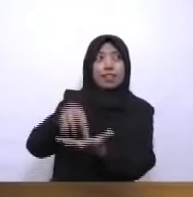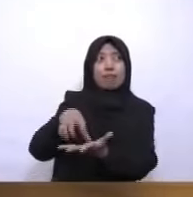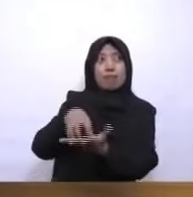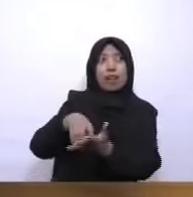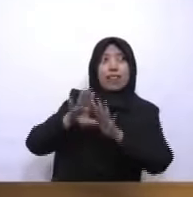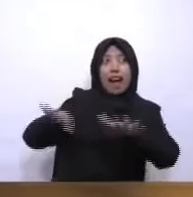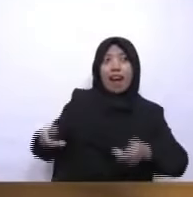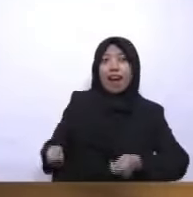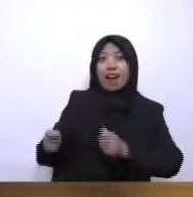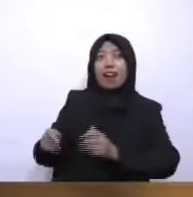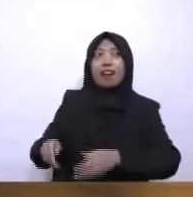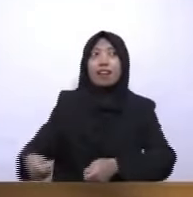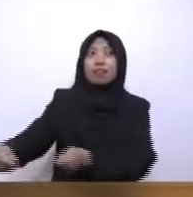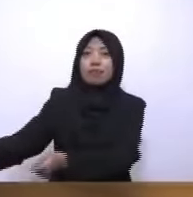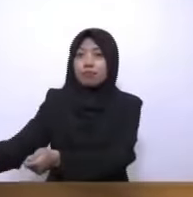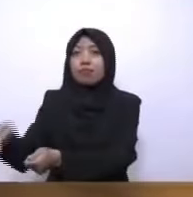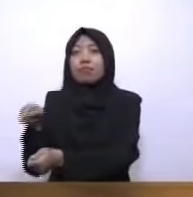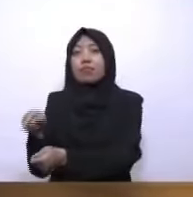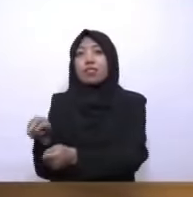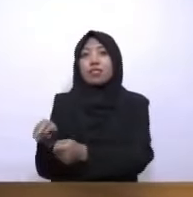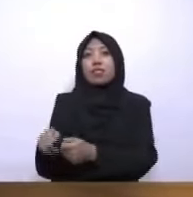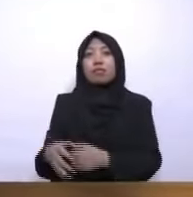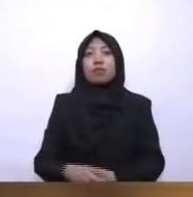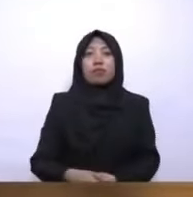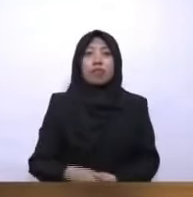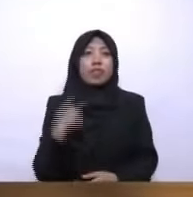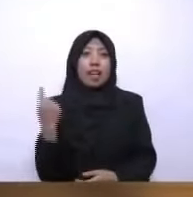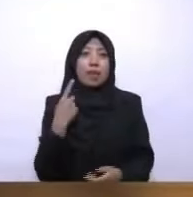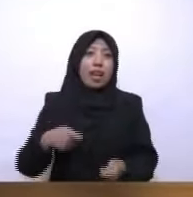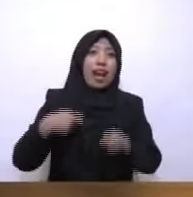juga kami akan memberikan kuota minimum